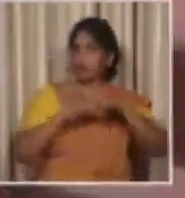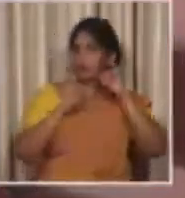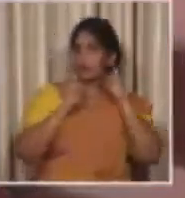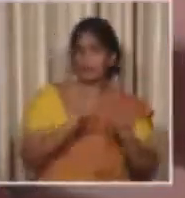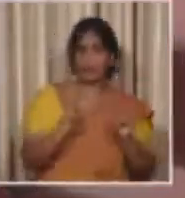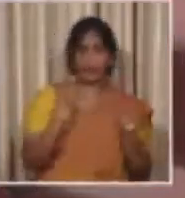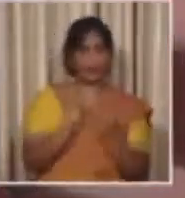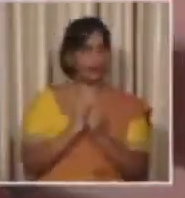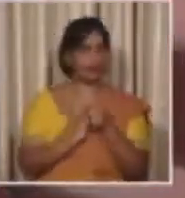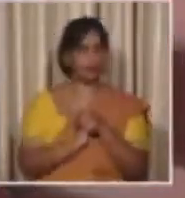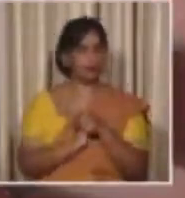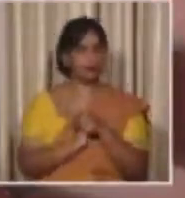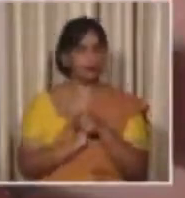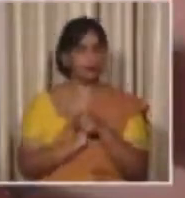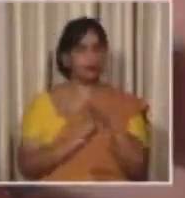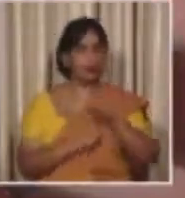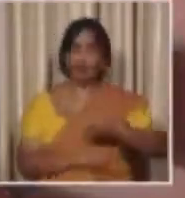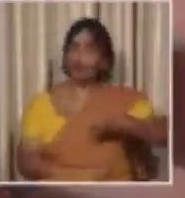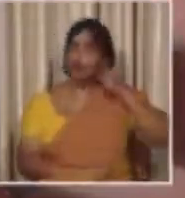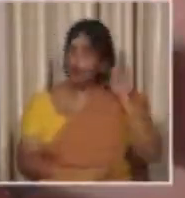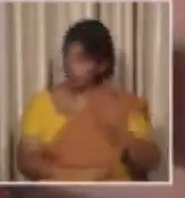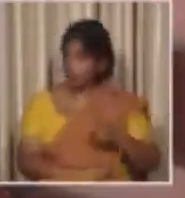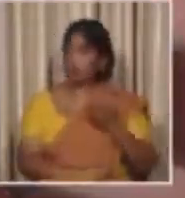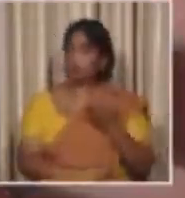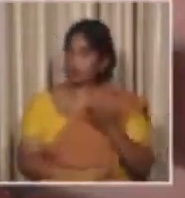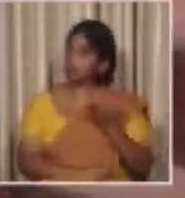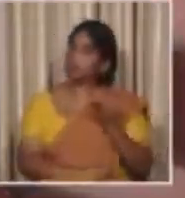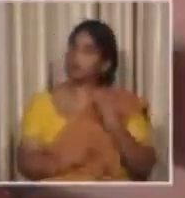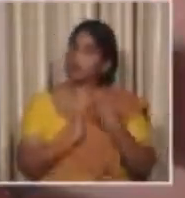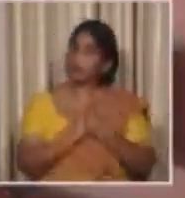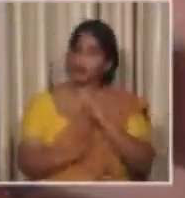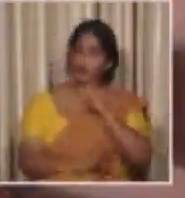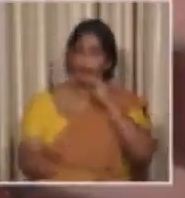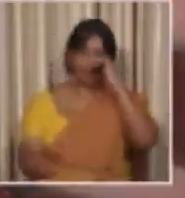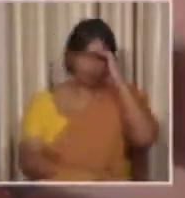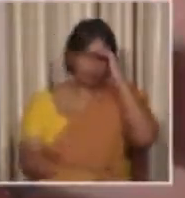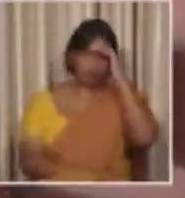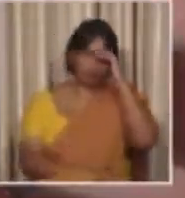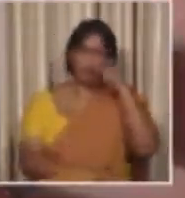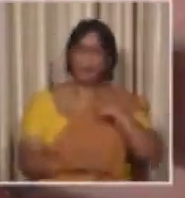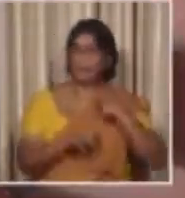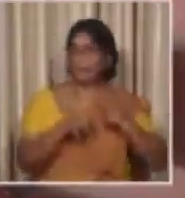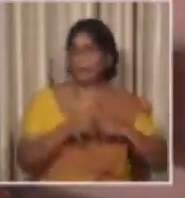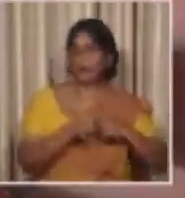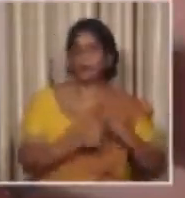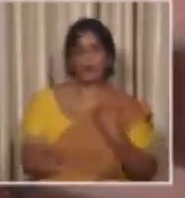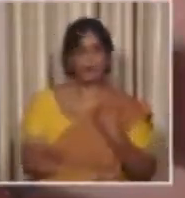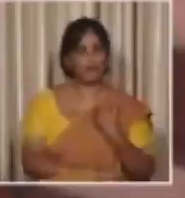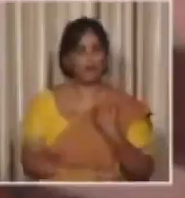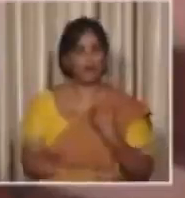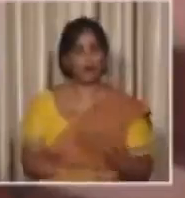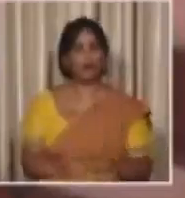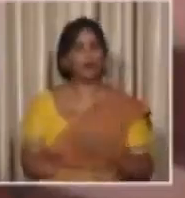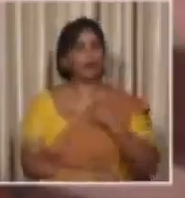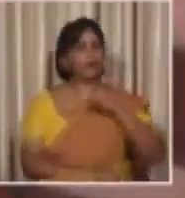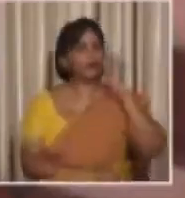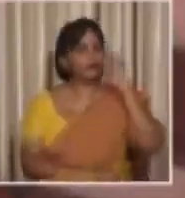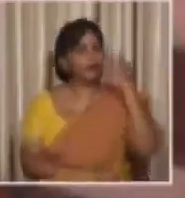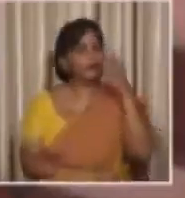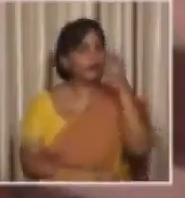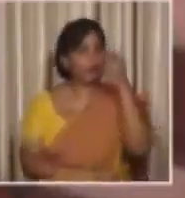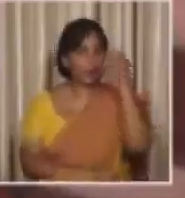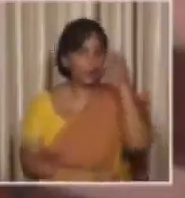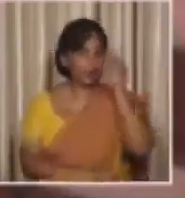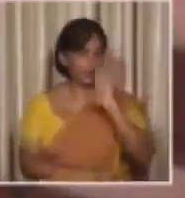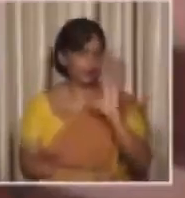වැඩ ටික අද අනුමත කරමින් ඉන්නවද කියලා ගරු කතානායකතුමනි ප්‍රශ්නයක් පැනනගිලා තියෙනවා. විශේෂයෙන්ම ඔබතුමන්ලා හිතන්න